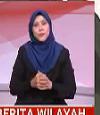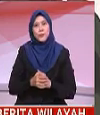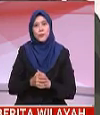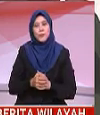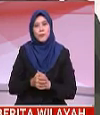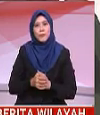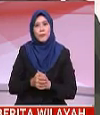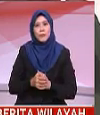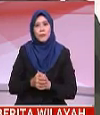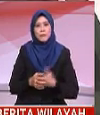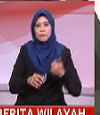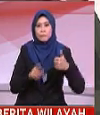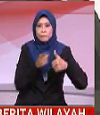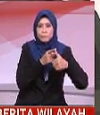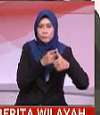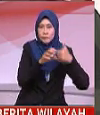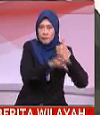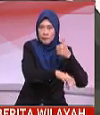pos di Bewak Lunduk,